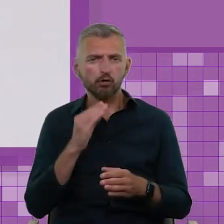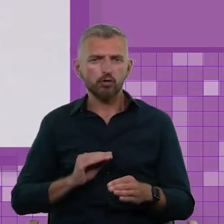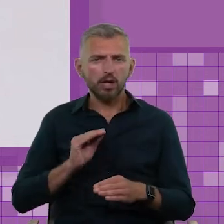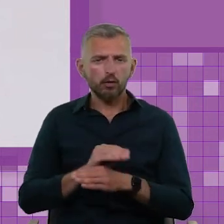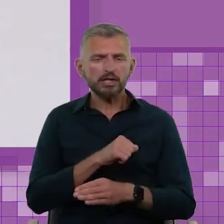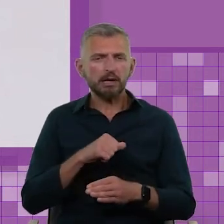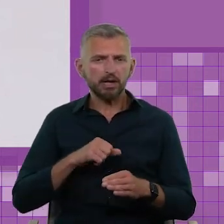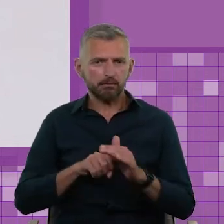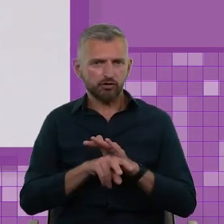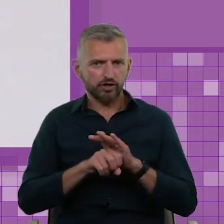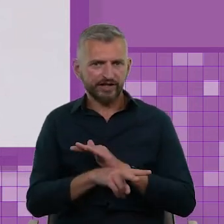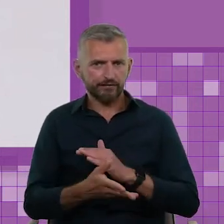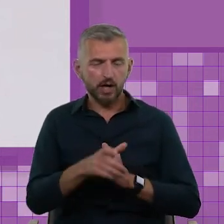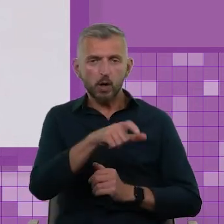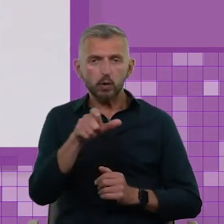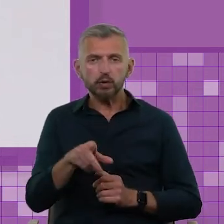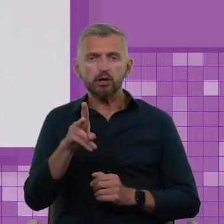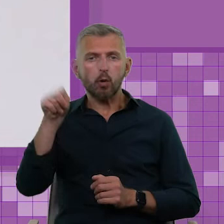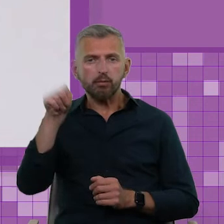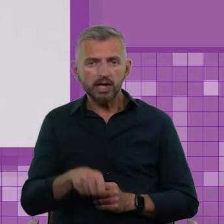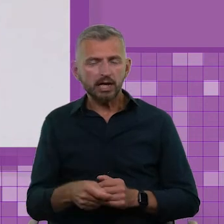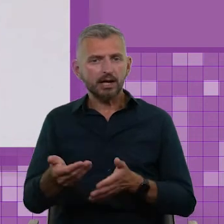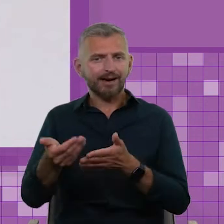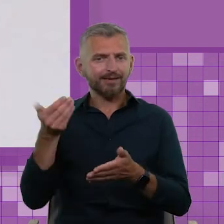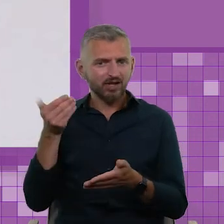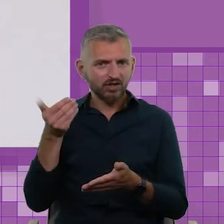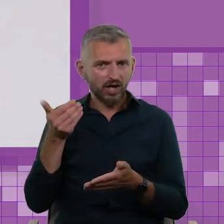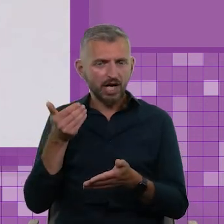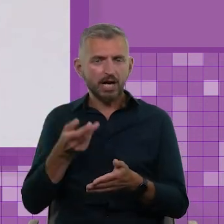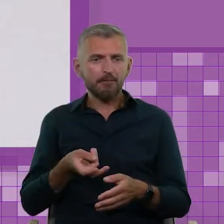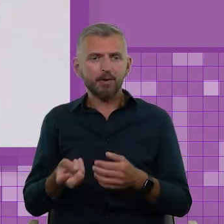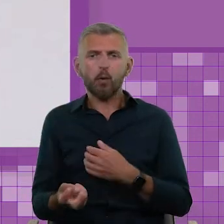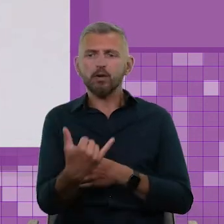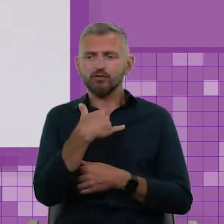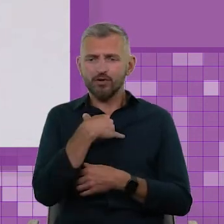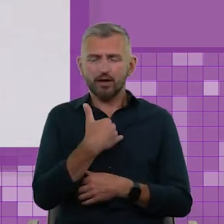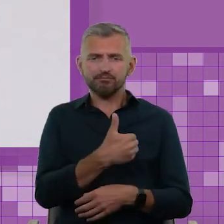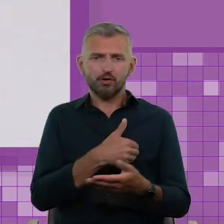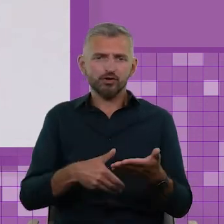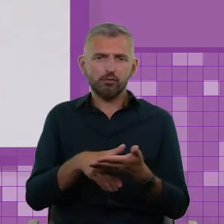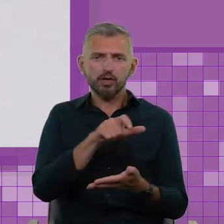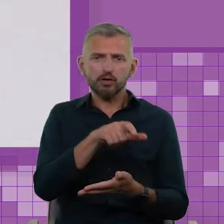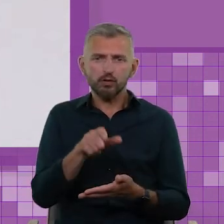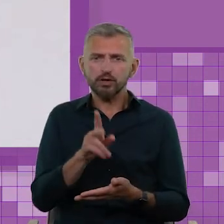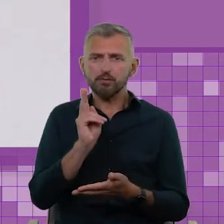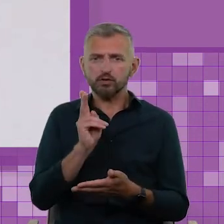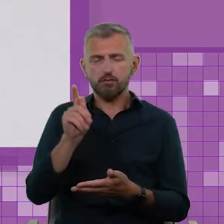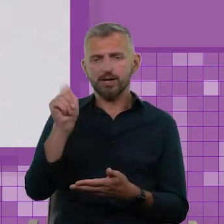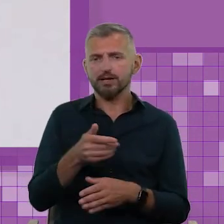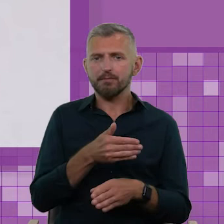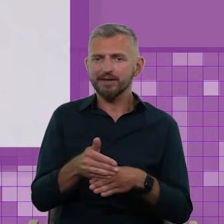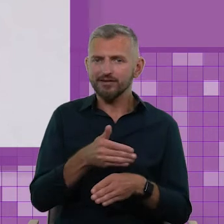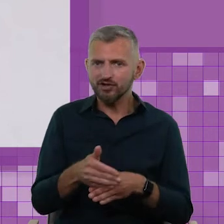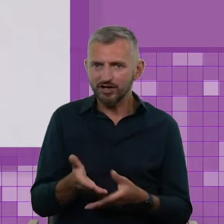самих біженців. Тобто люди, які приїхали раніше, приходили до нас, бажаючи допомогти людям, які приїхали